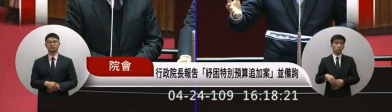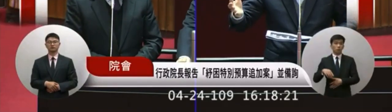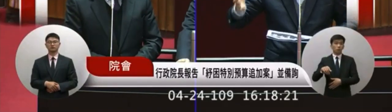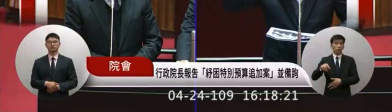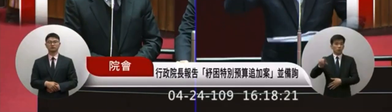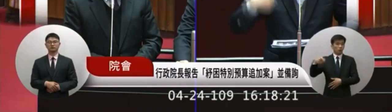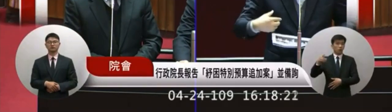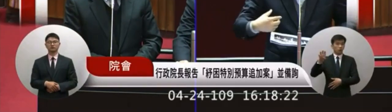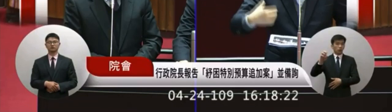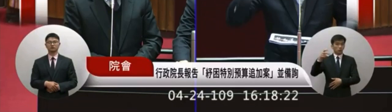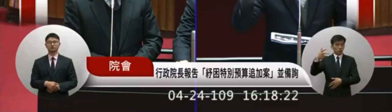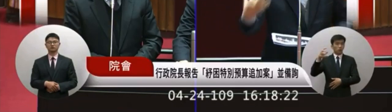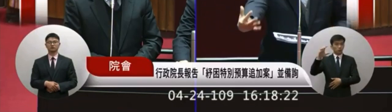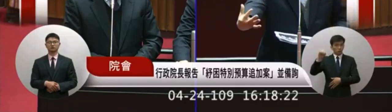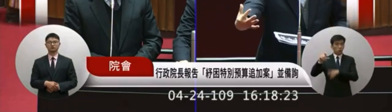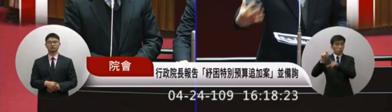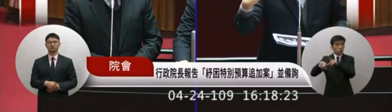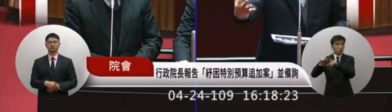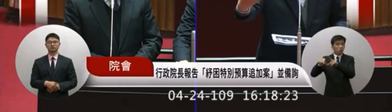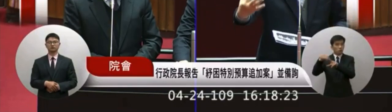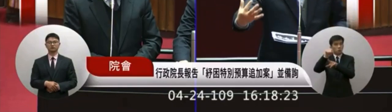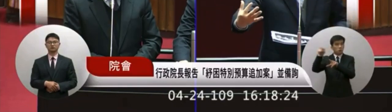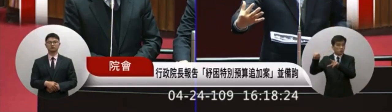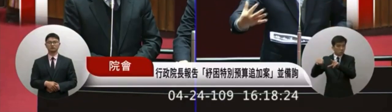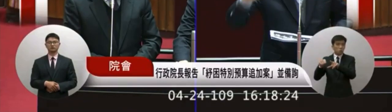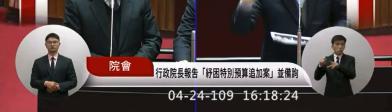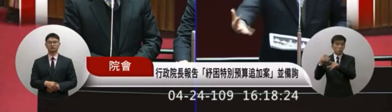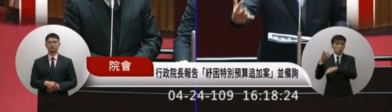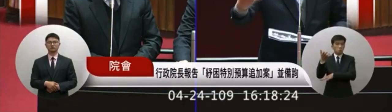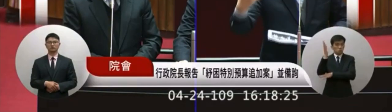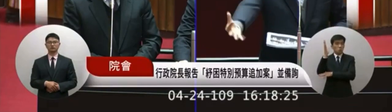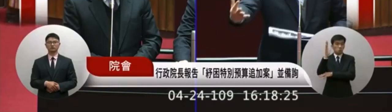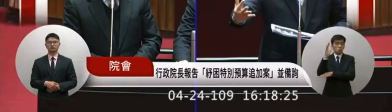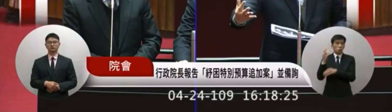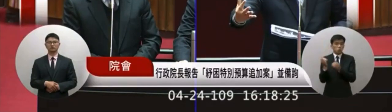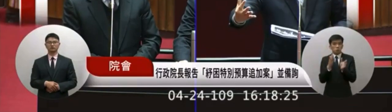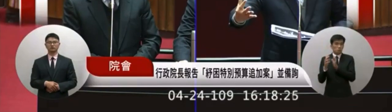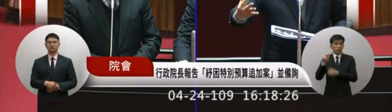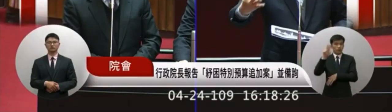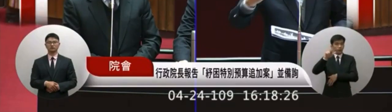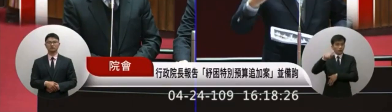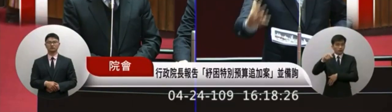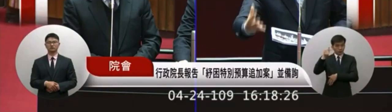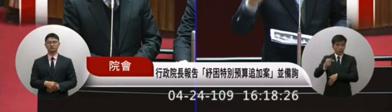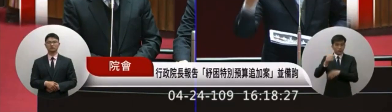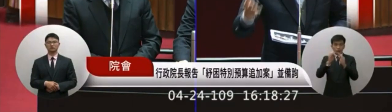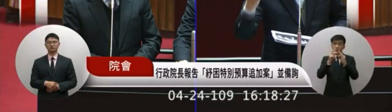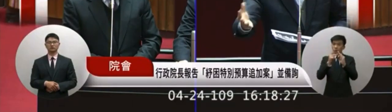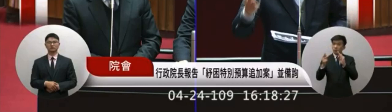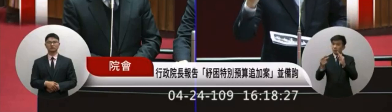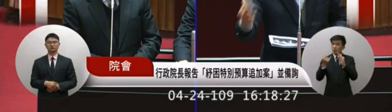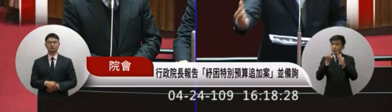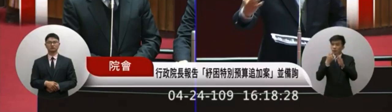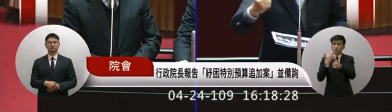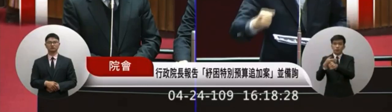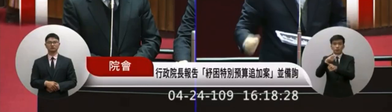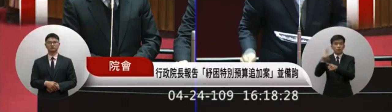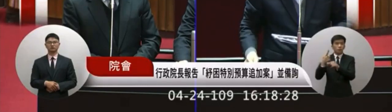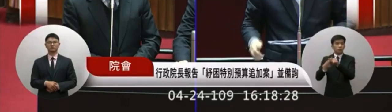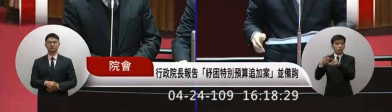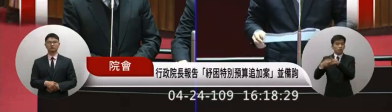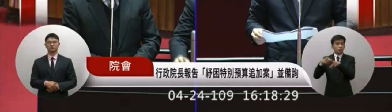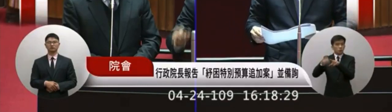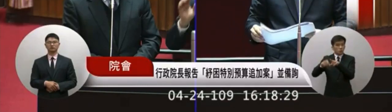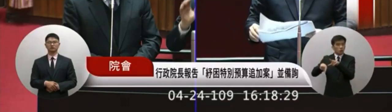1147万家的中小企业讲，预估这7000亿要贷给几万家，尤其这些中小企业的贷款孤